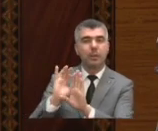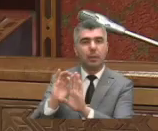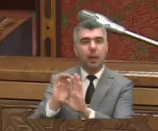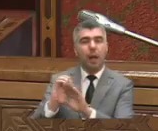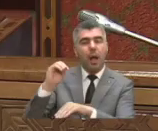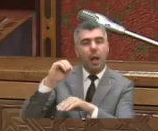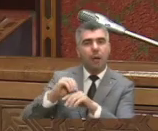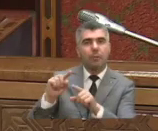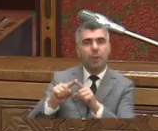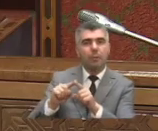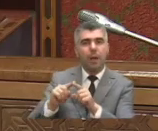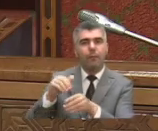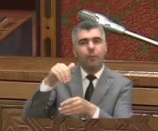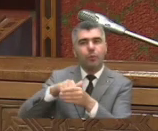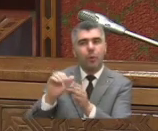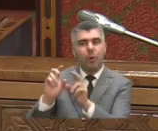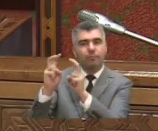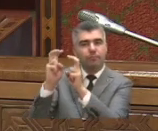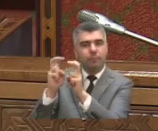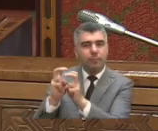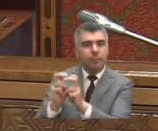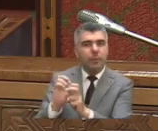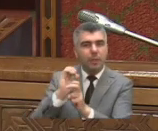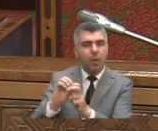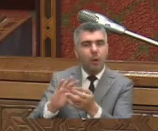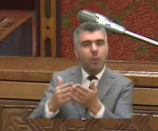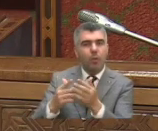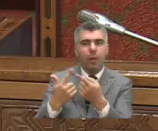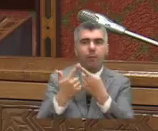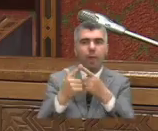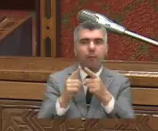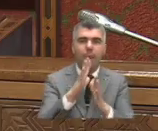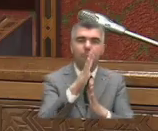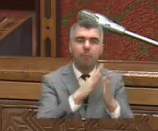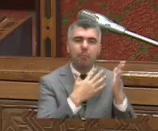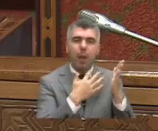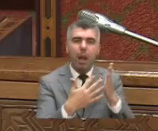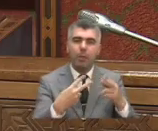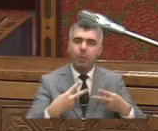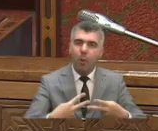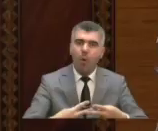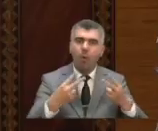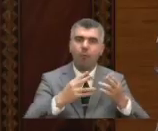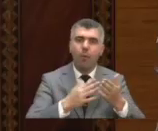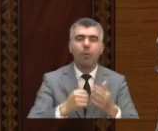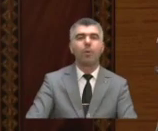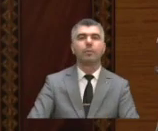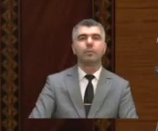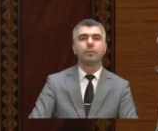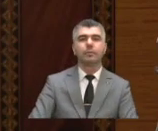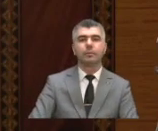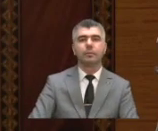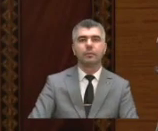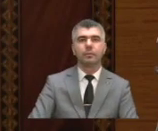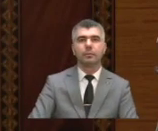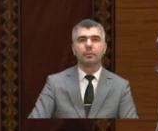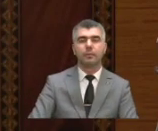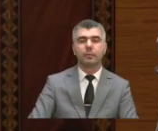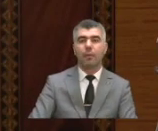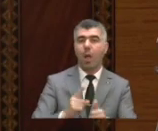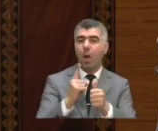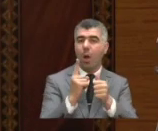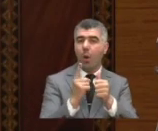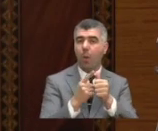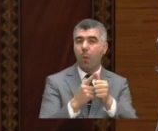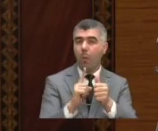الهوامش الماليه اللازمه لتنزيل مختلف الاوراش والاصلاحات بالنسبه للمحور